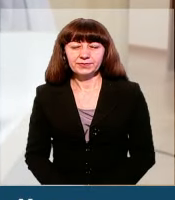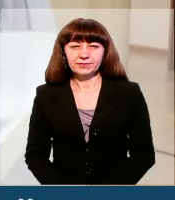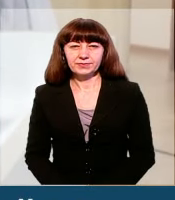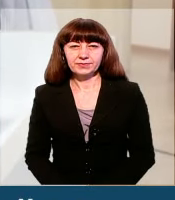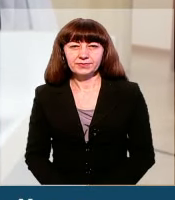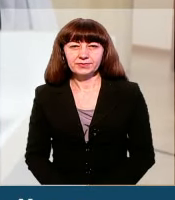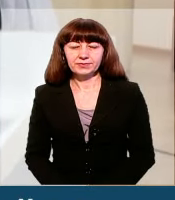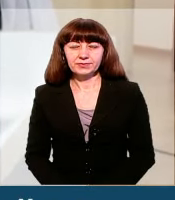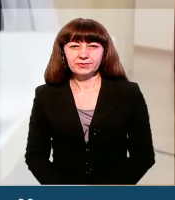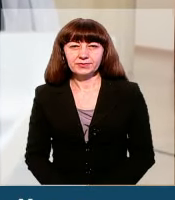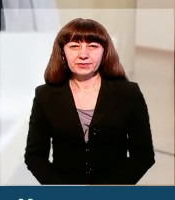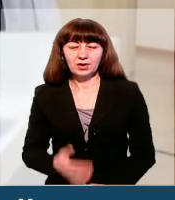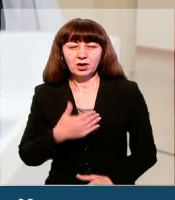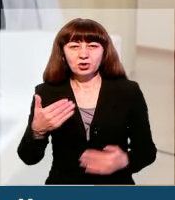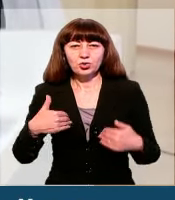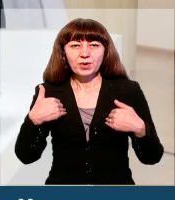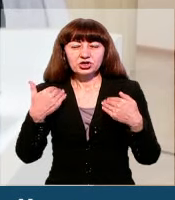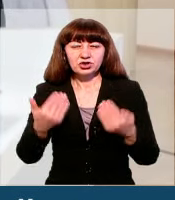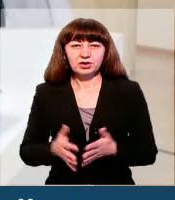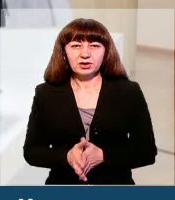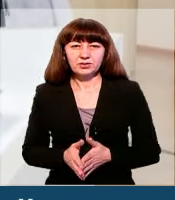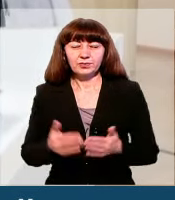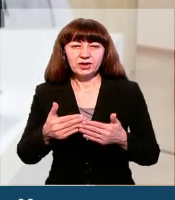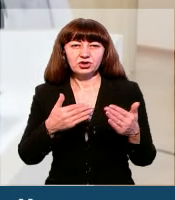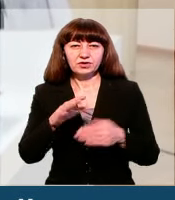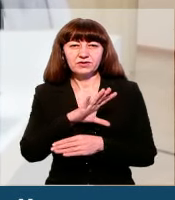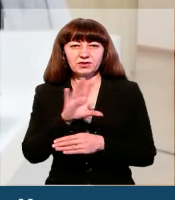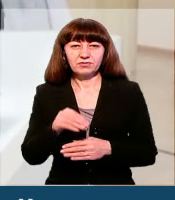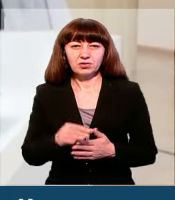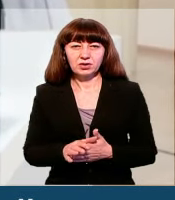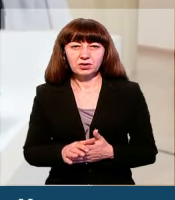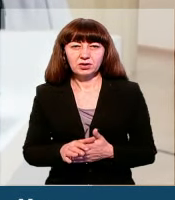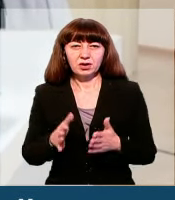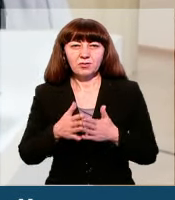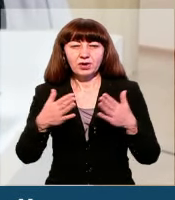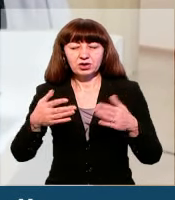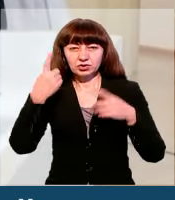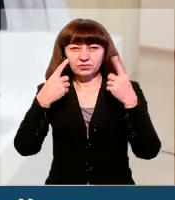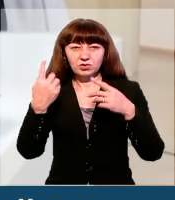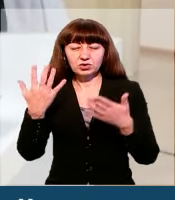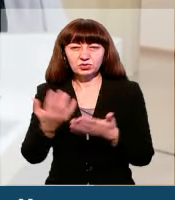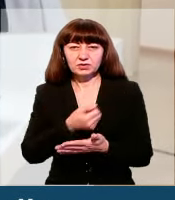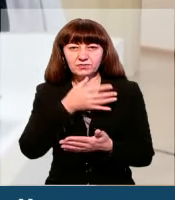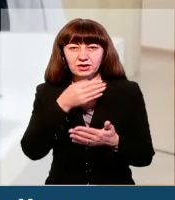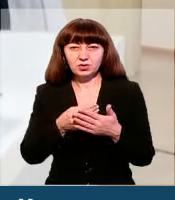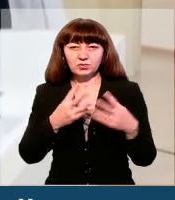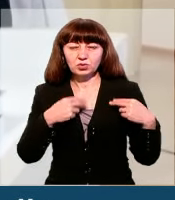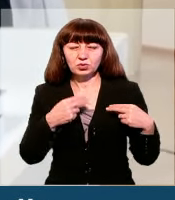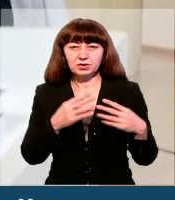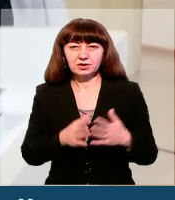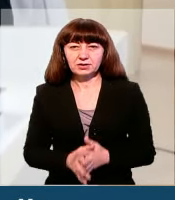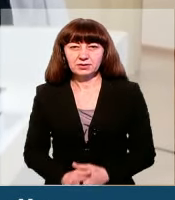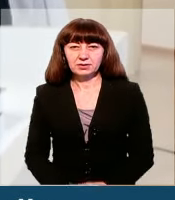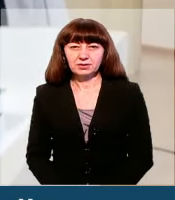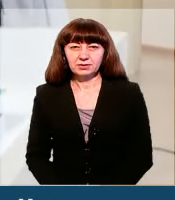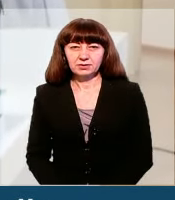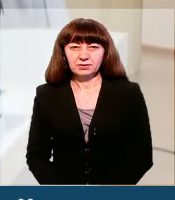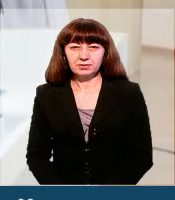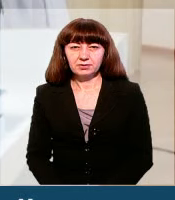Казахстан. Хочу вам пожелать, прежде всего, больших творческих успехов в своем труде. Здесь в основном сидит